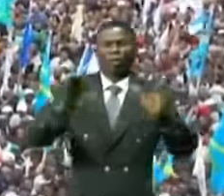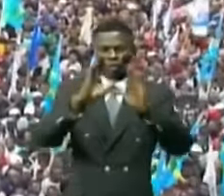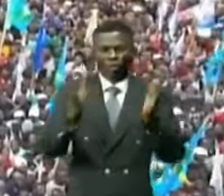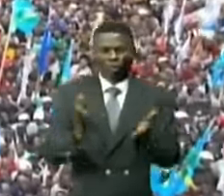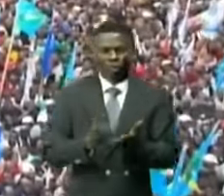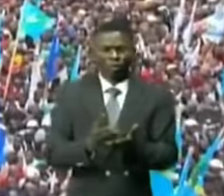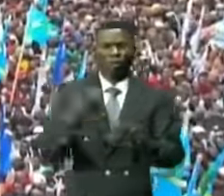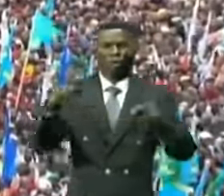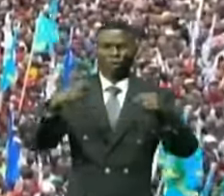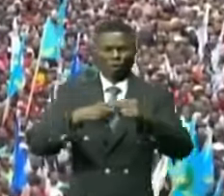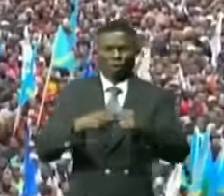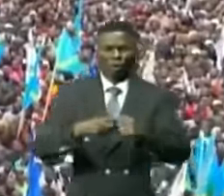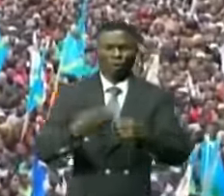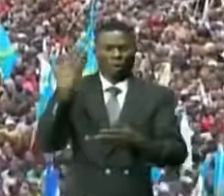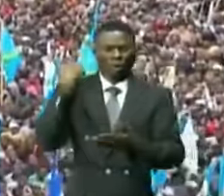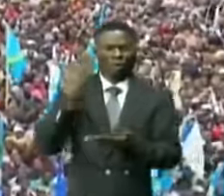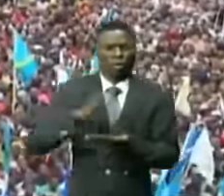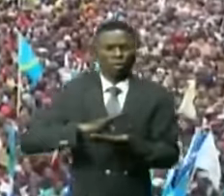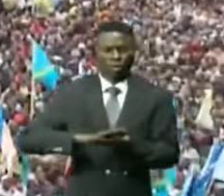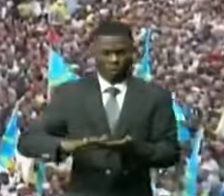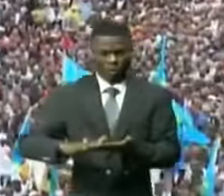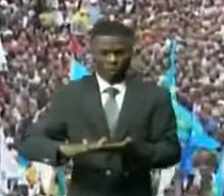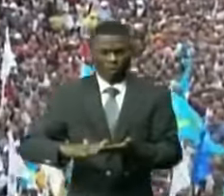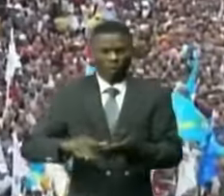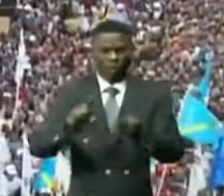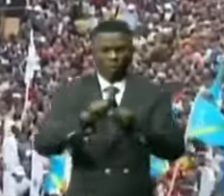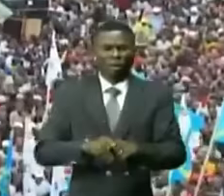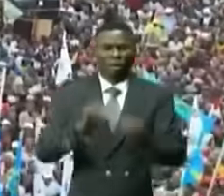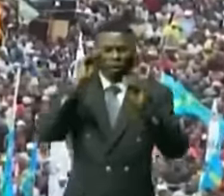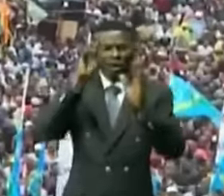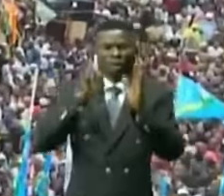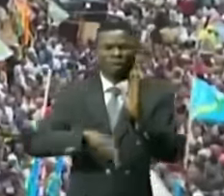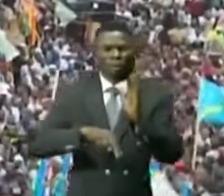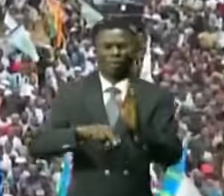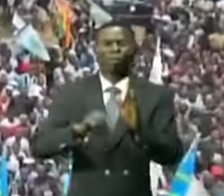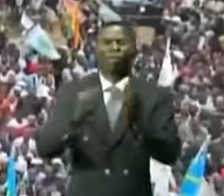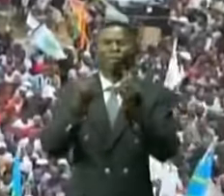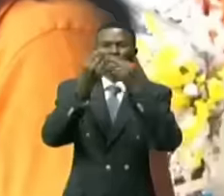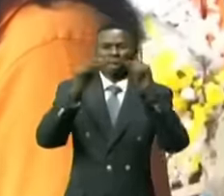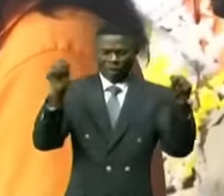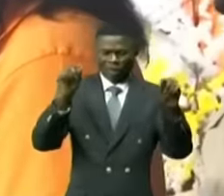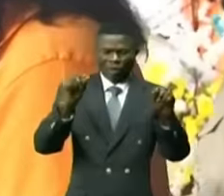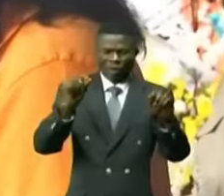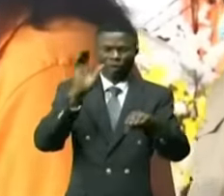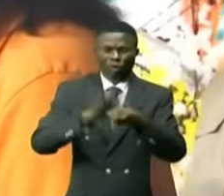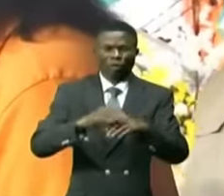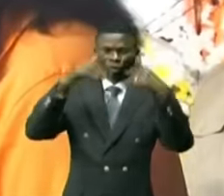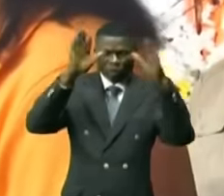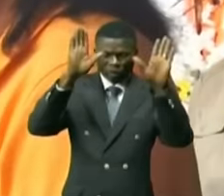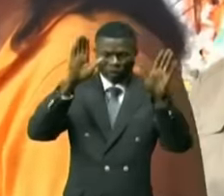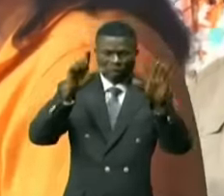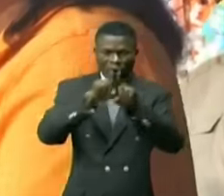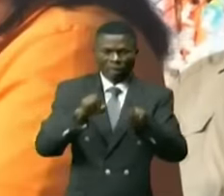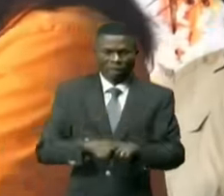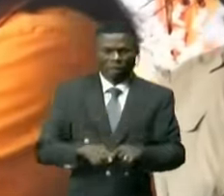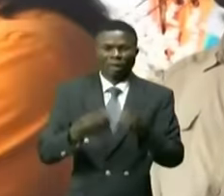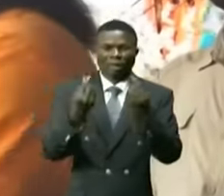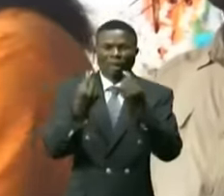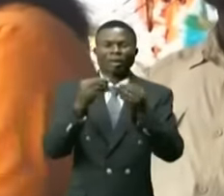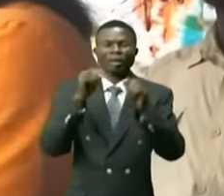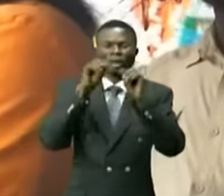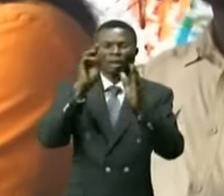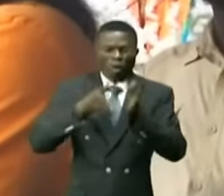le courant et l'eau potable, ainsi que la gratuité de l'enseignement au niveau secondaire, sans oublier la gratuité de la